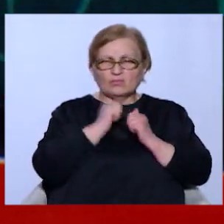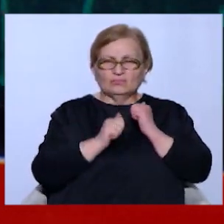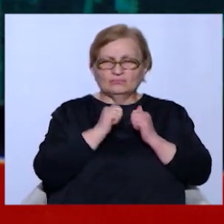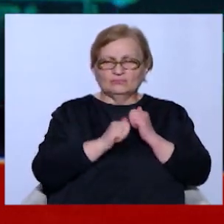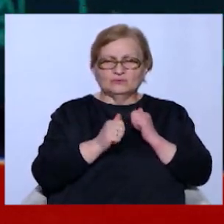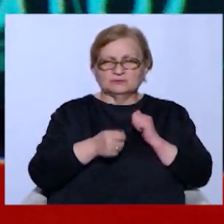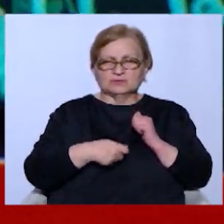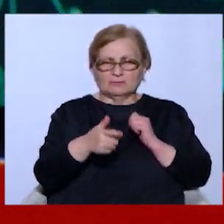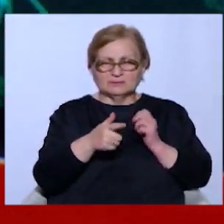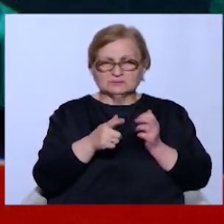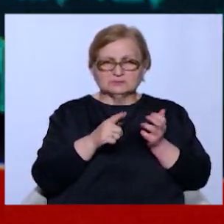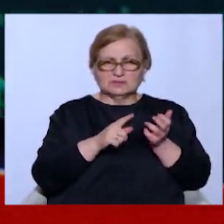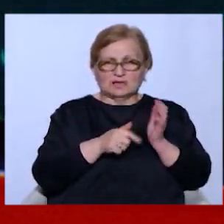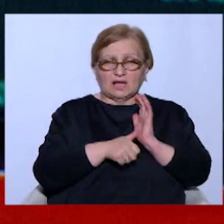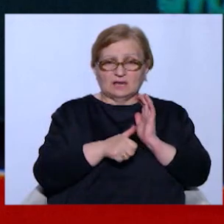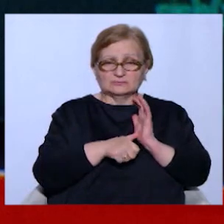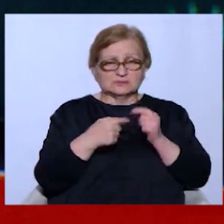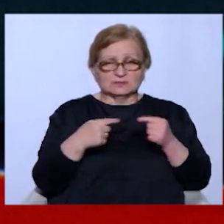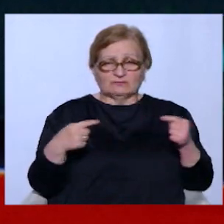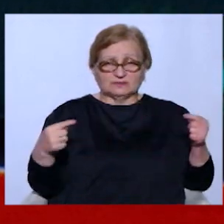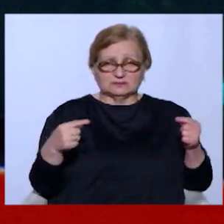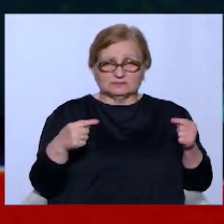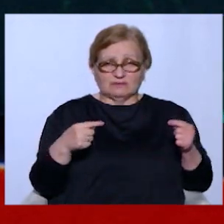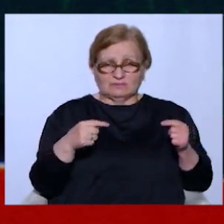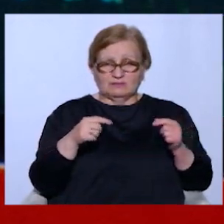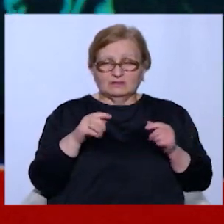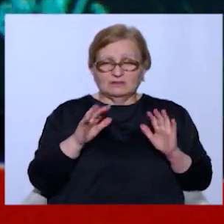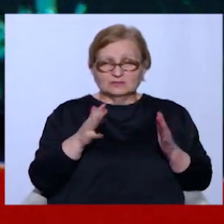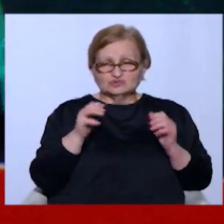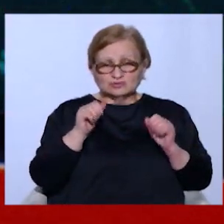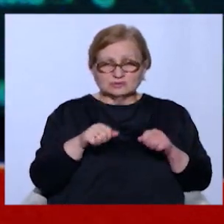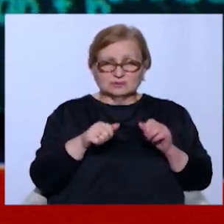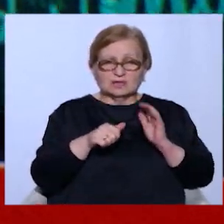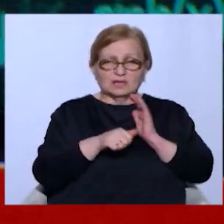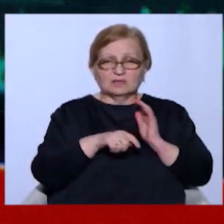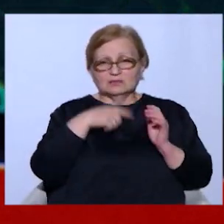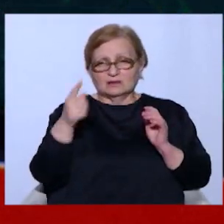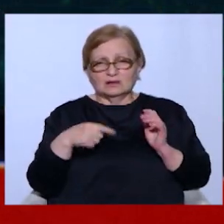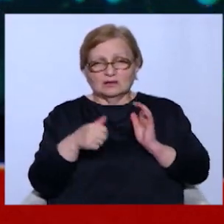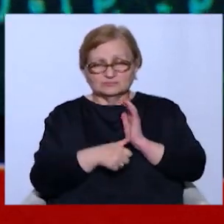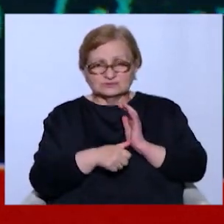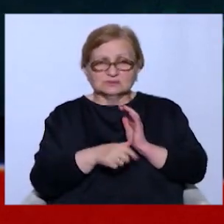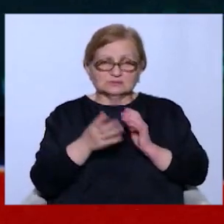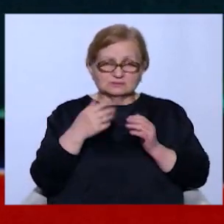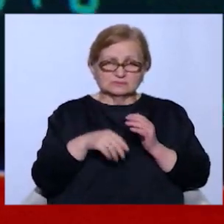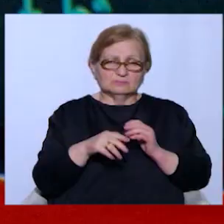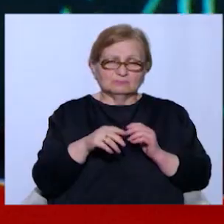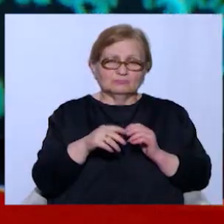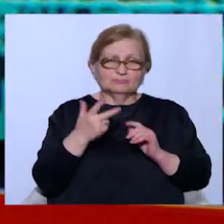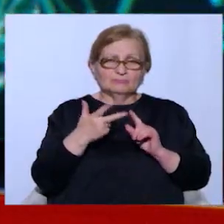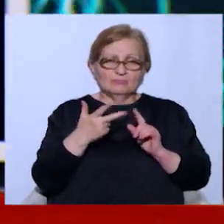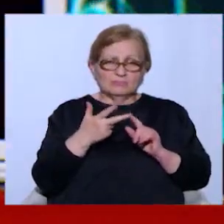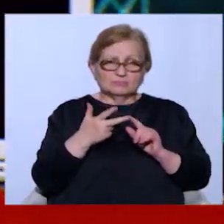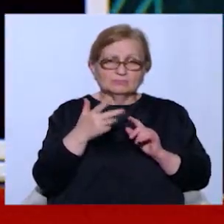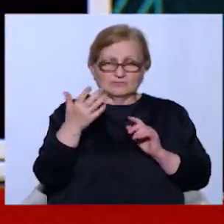ესე იგი, გაგორებაზე კამათლის 6 ვარიანტი ჯდება, ხო? 6 შესაძლო ხდომილობა. 6-ის მერე მეორე კამათელი 6-ჯერ 6. 6-ჯერ მესამე